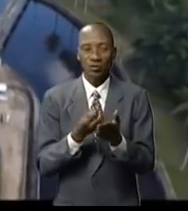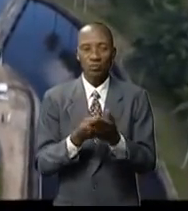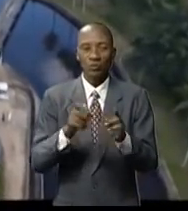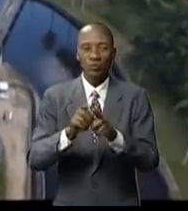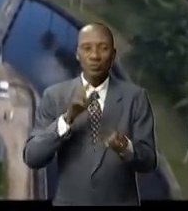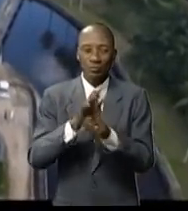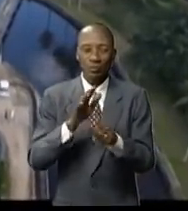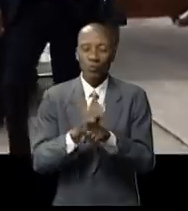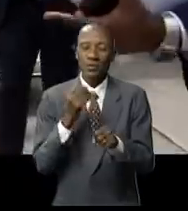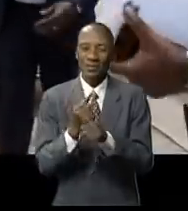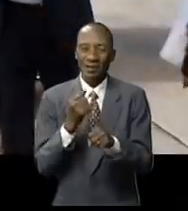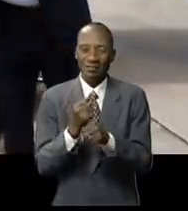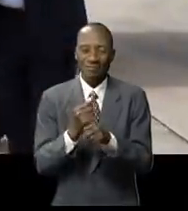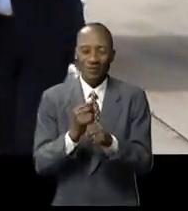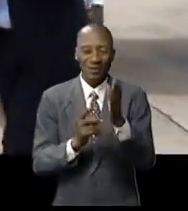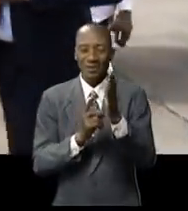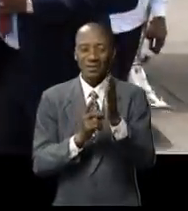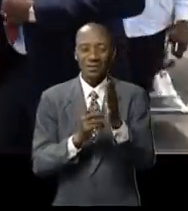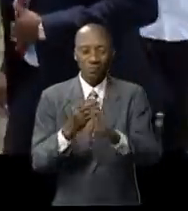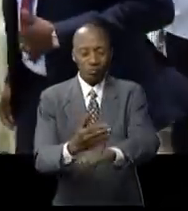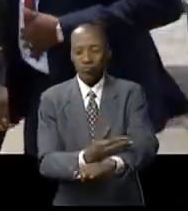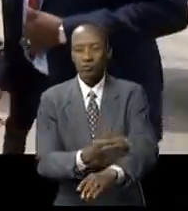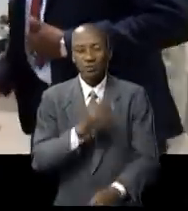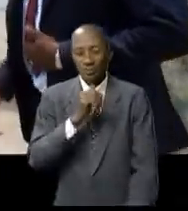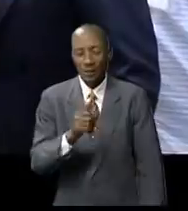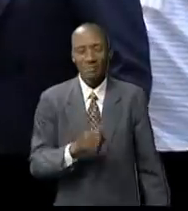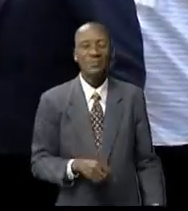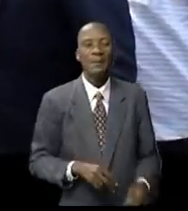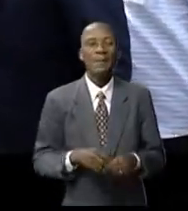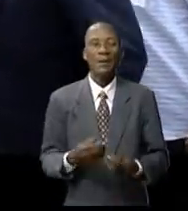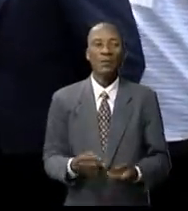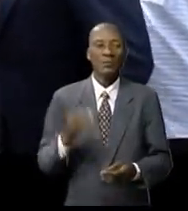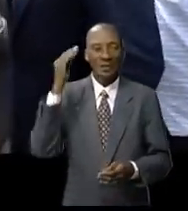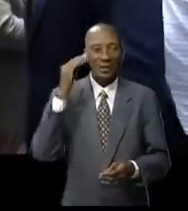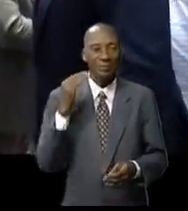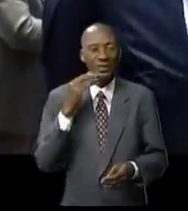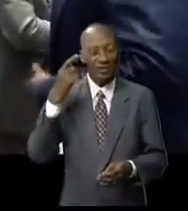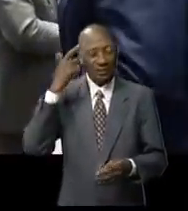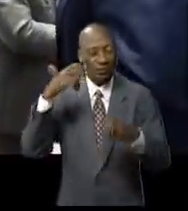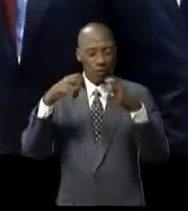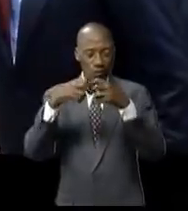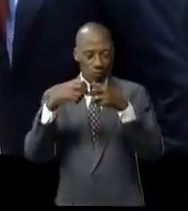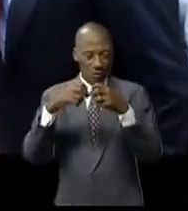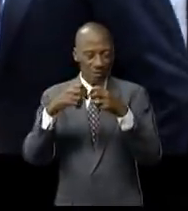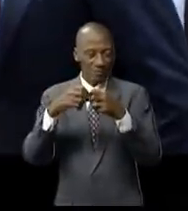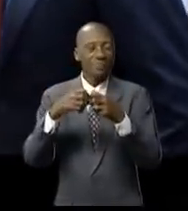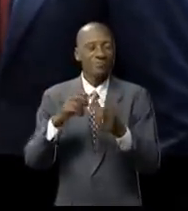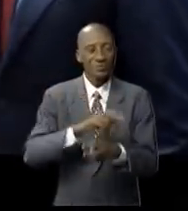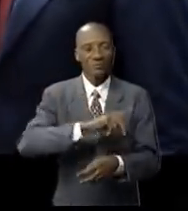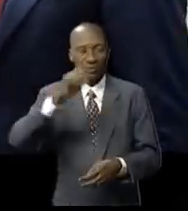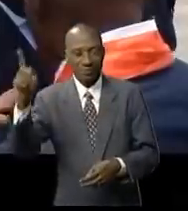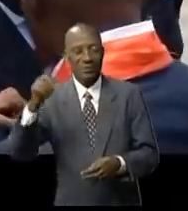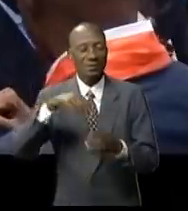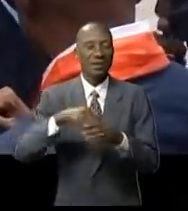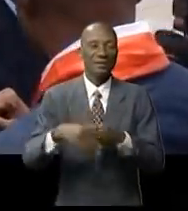besoins spécifiques de la population. Pendant son séjour à Kisangani, le ministre des Ressources hydrauliques et électricité, Olivier